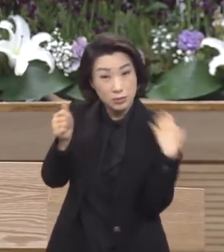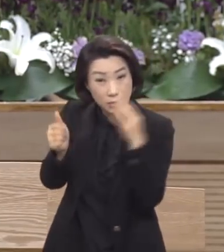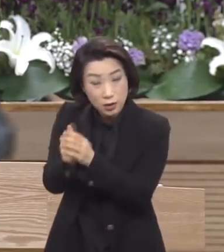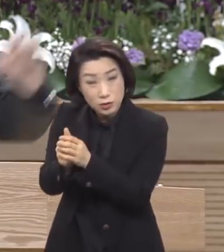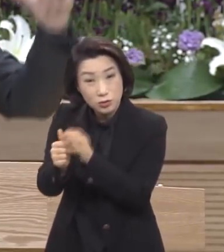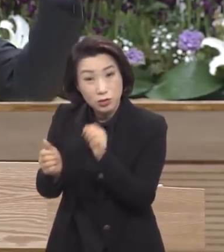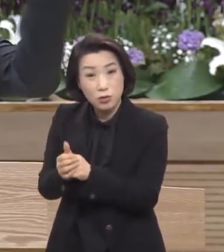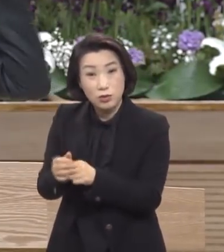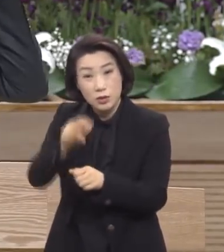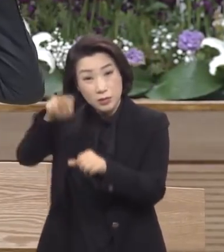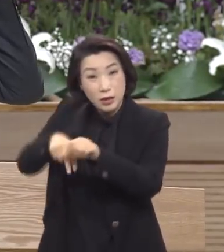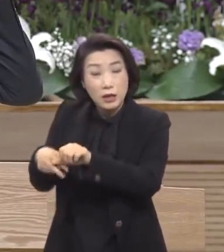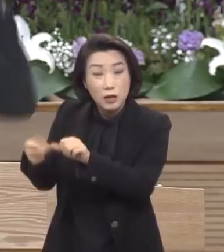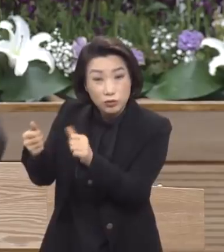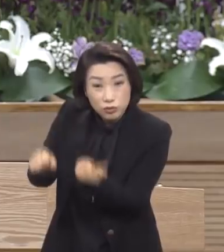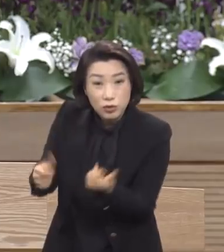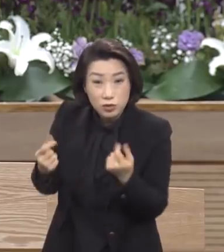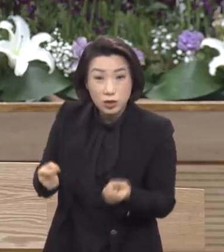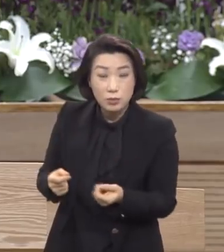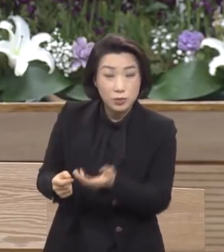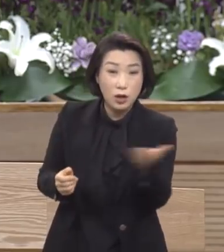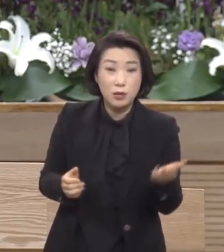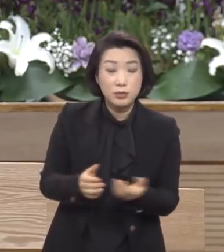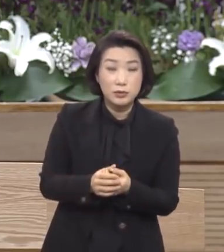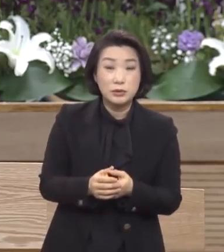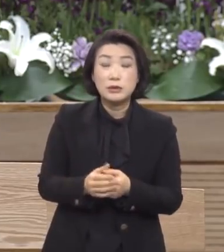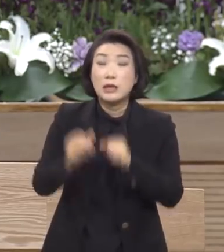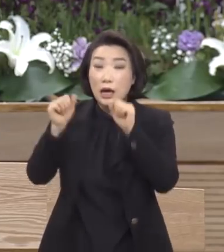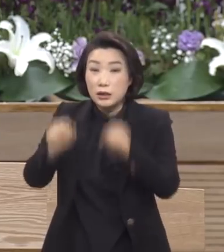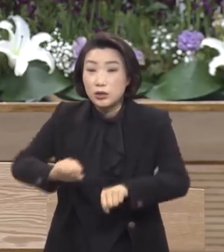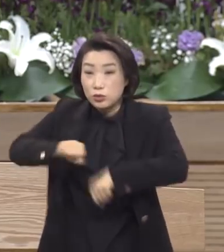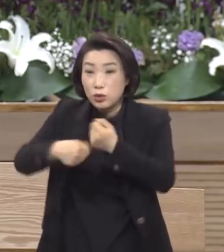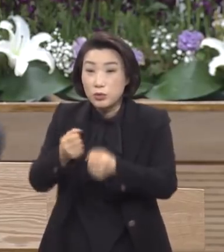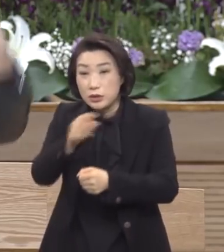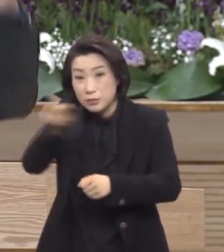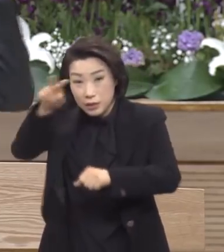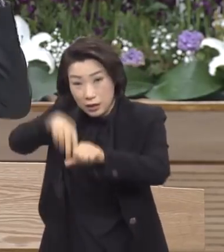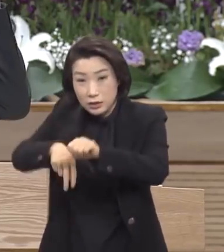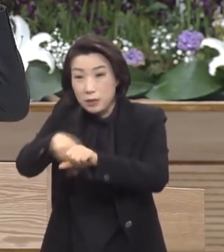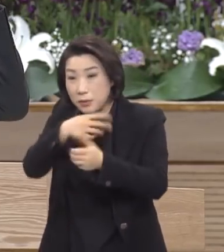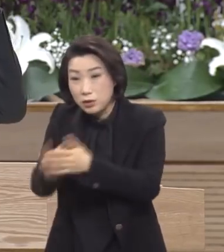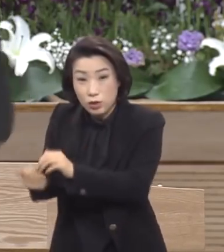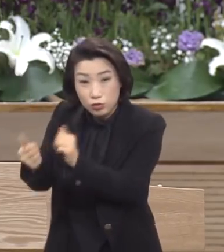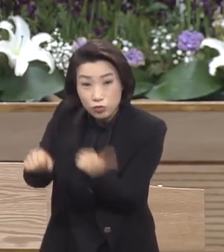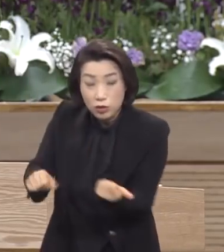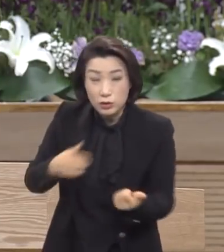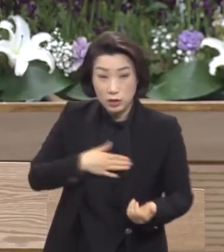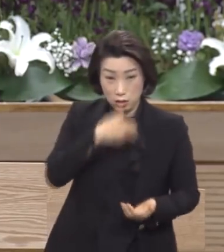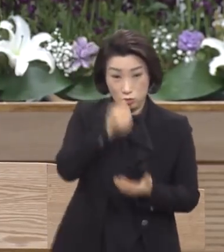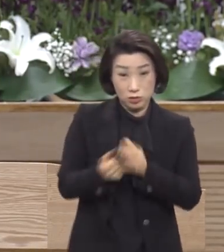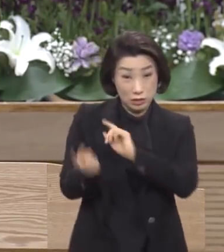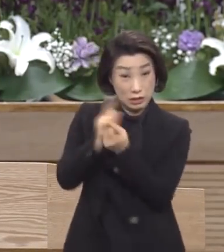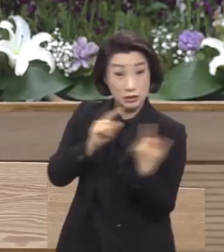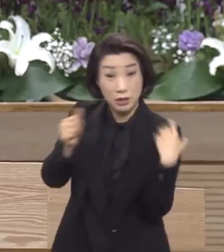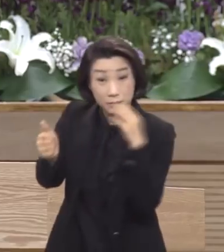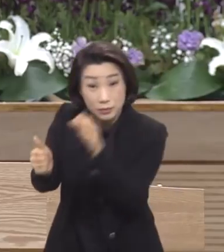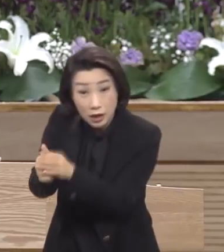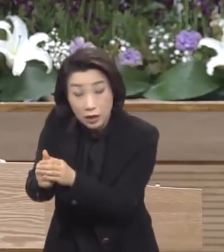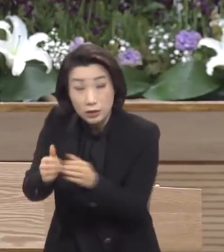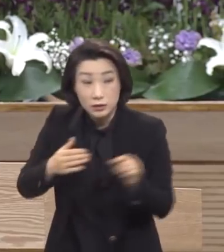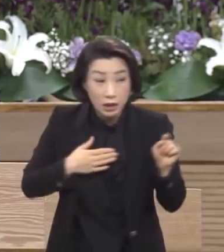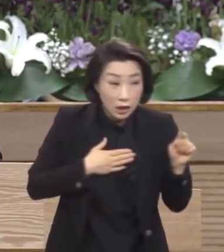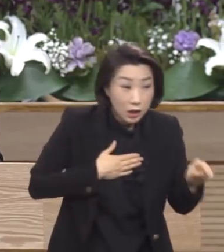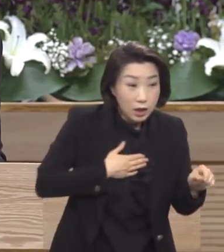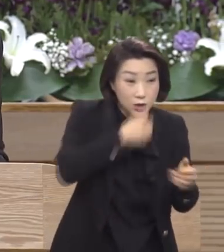용서했듯이 생축으로 십자가에 피 흘려 죽으시고 내 죄를 담당해서 나를